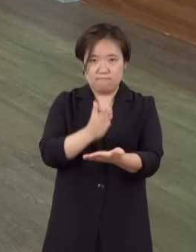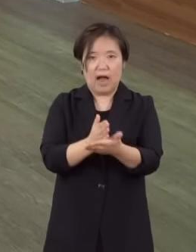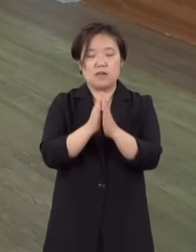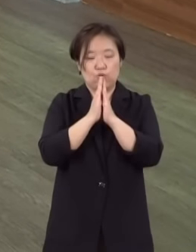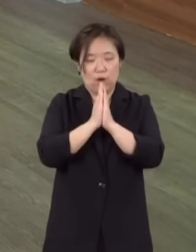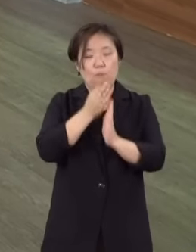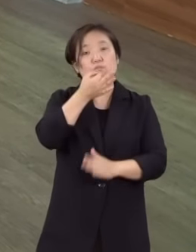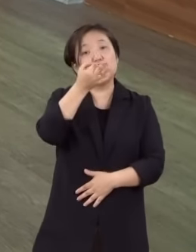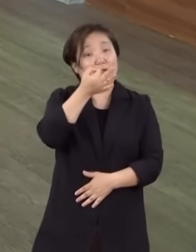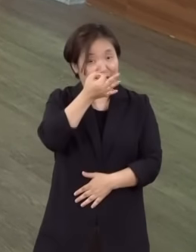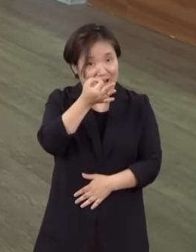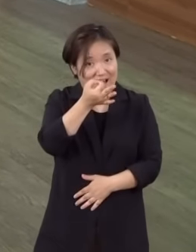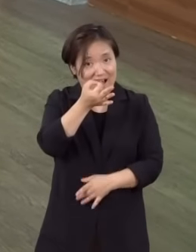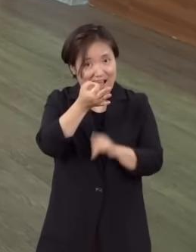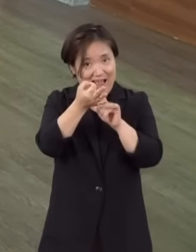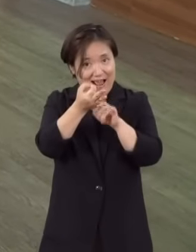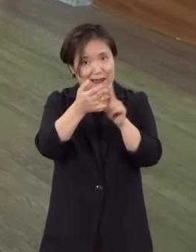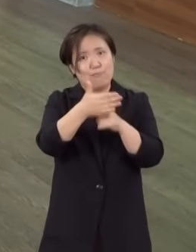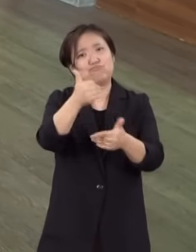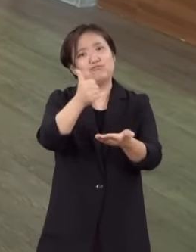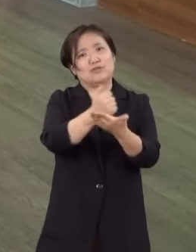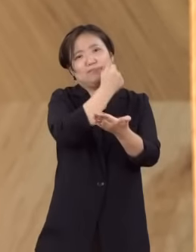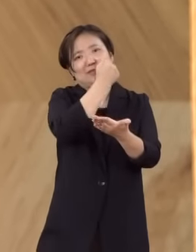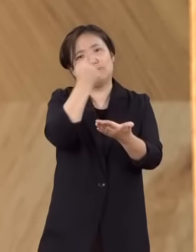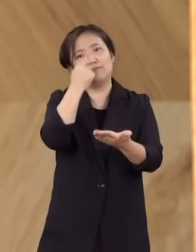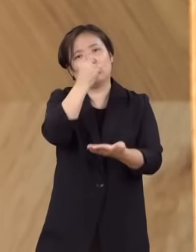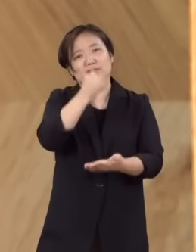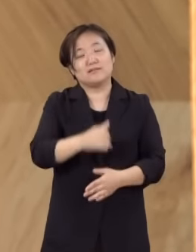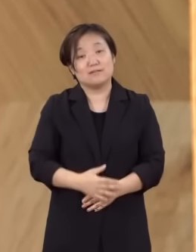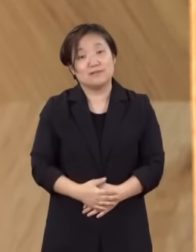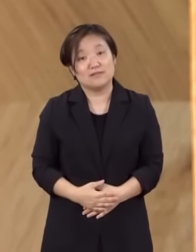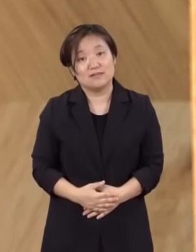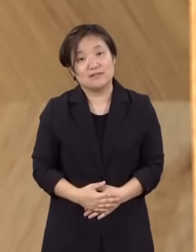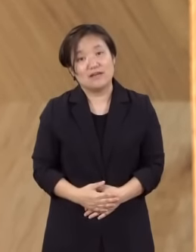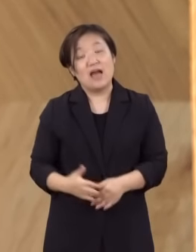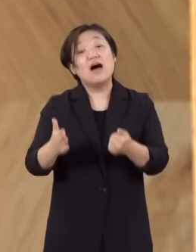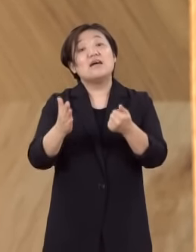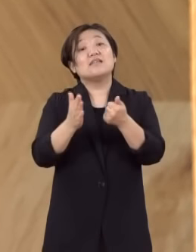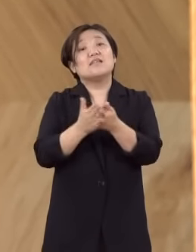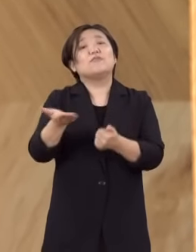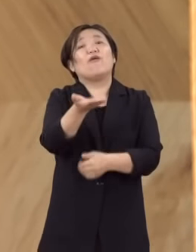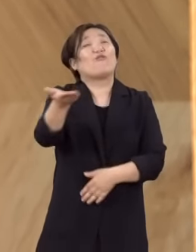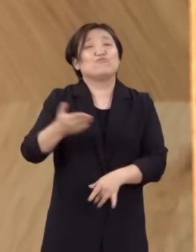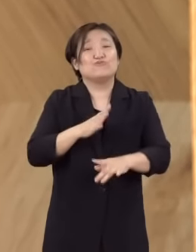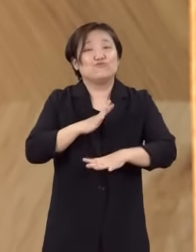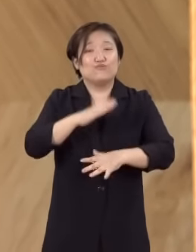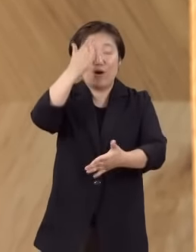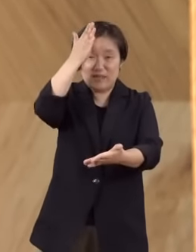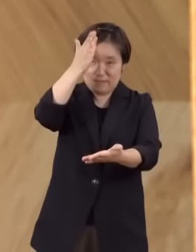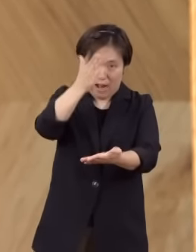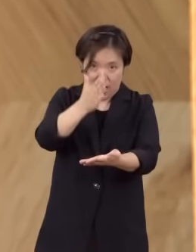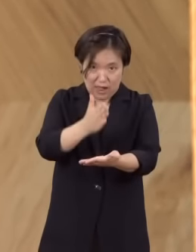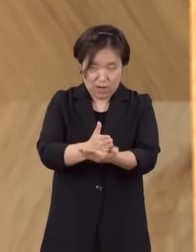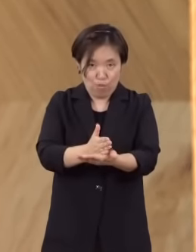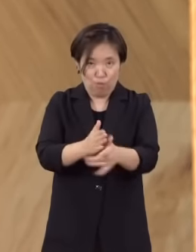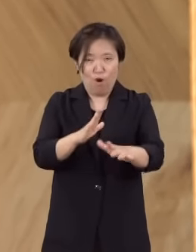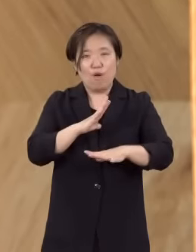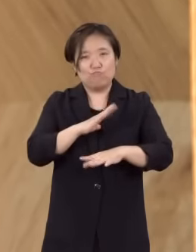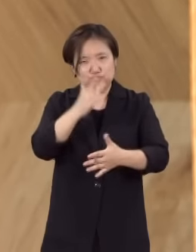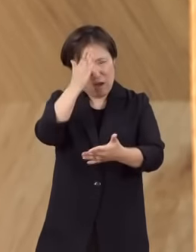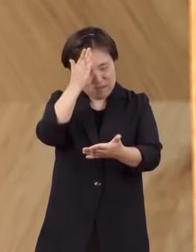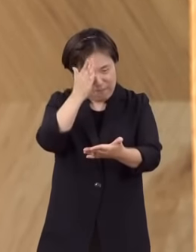부처님께서 분명히 증명하셨습니다 그러니까 여러분 두려워하지 마시고 무서워하지